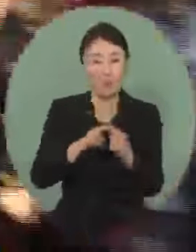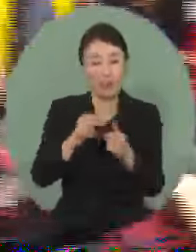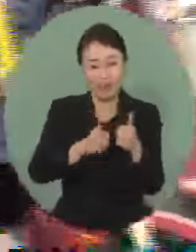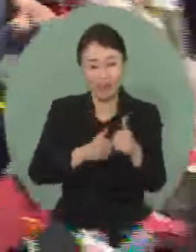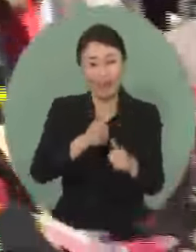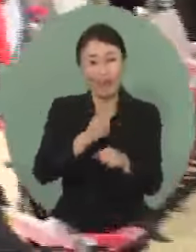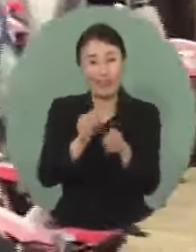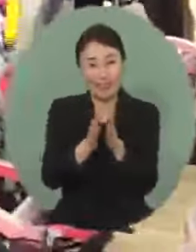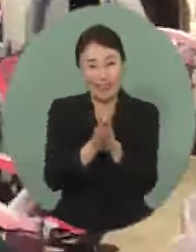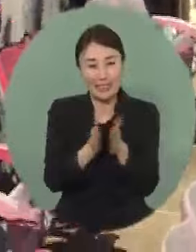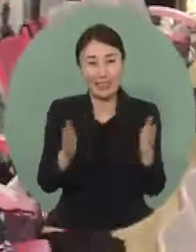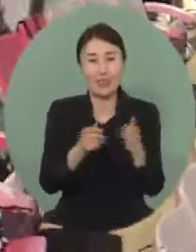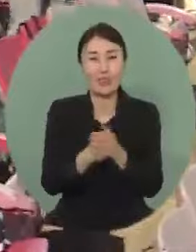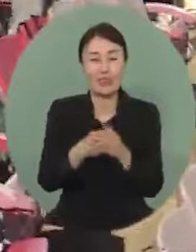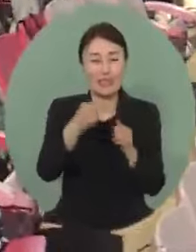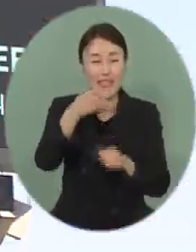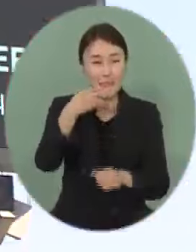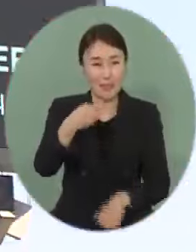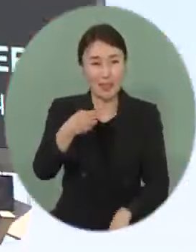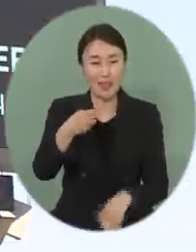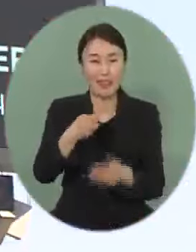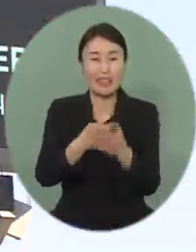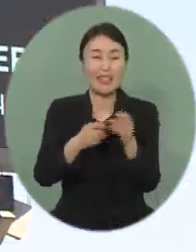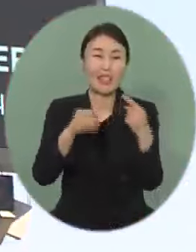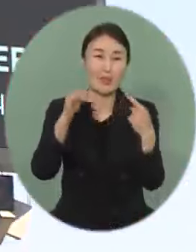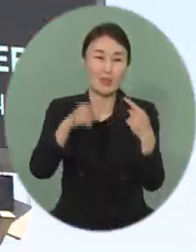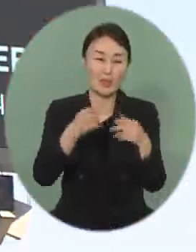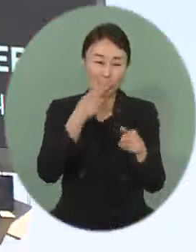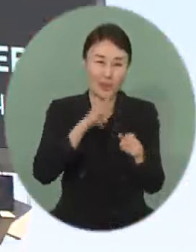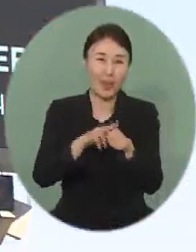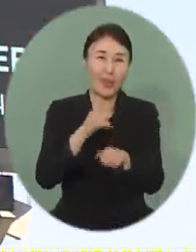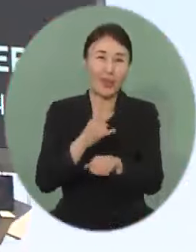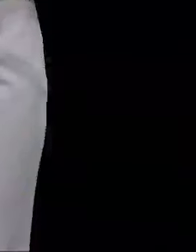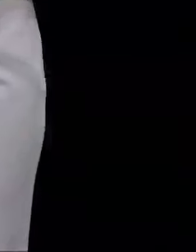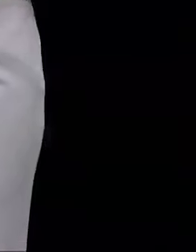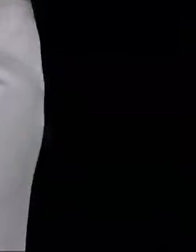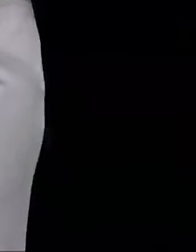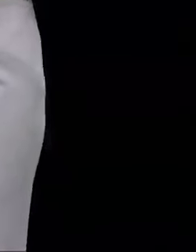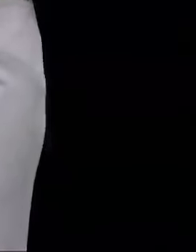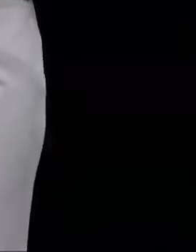향한 힘찬 포효를 시작합니다. MBC 뉴스 한신구입니다.